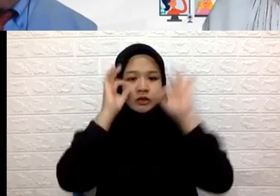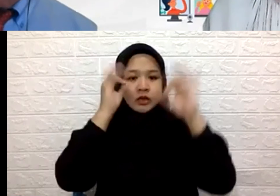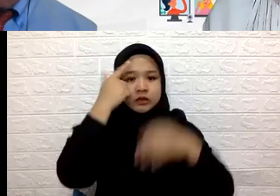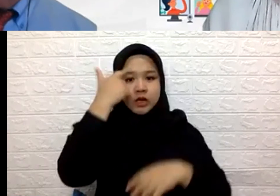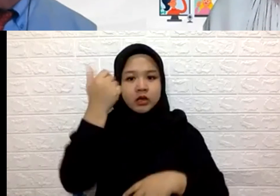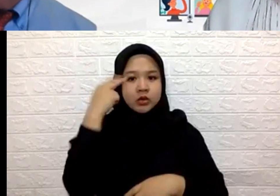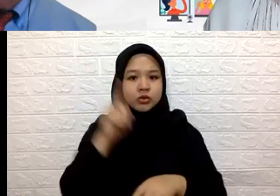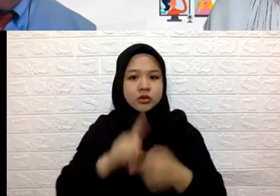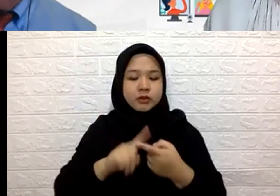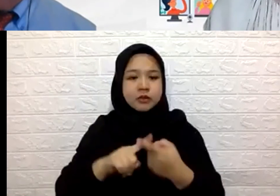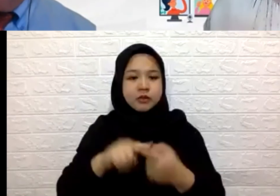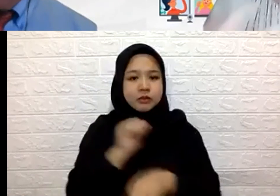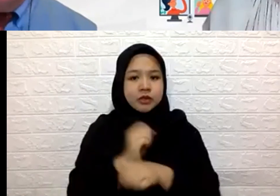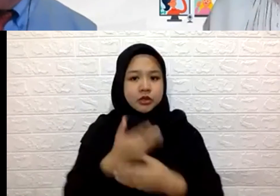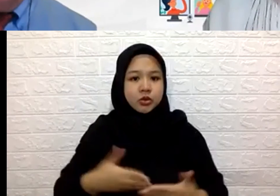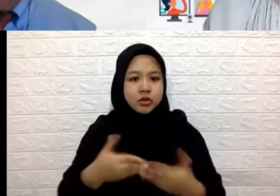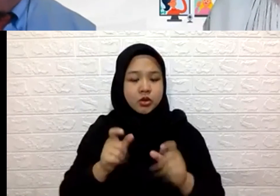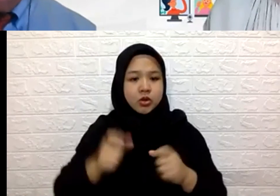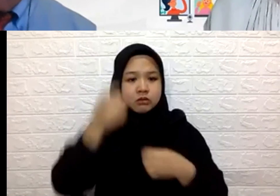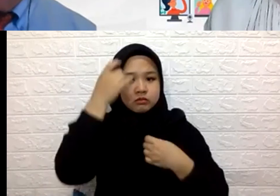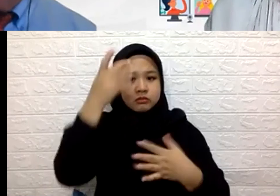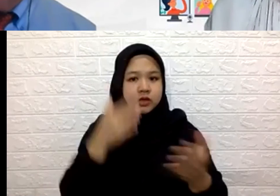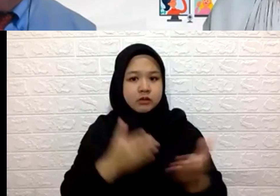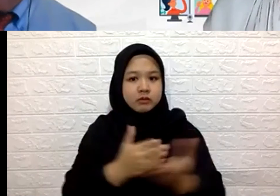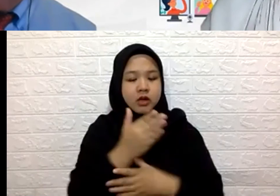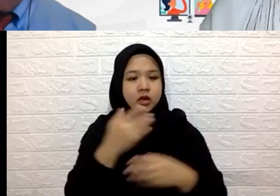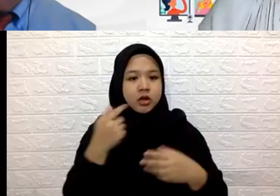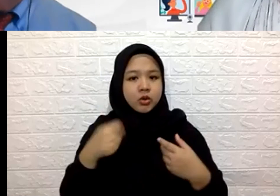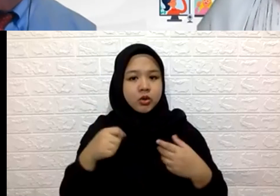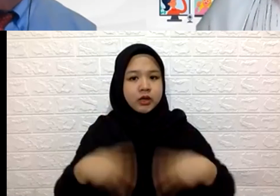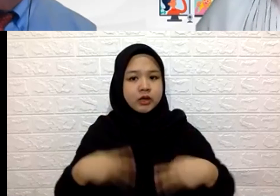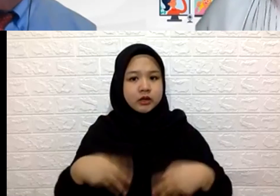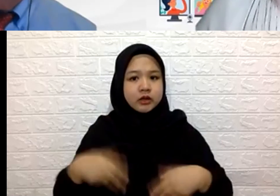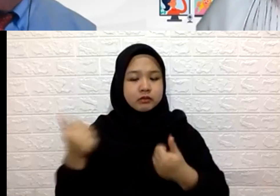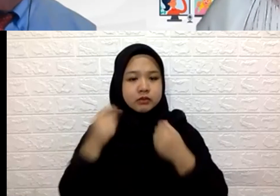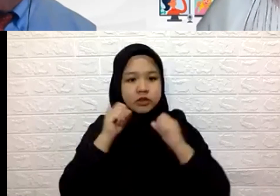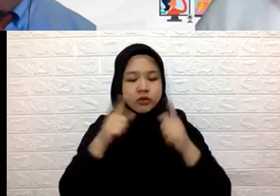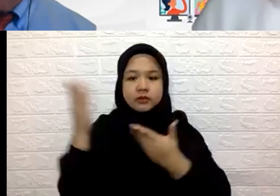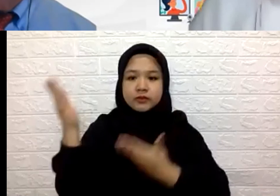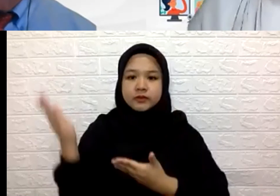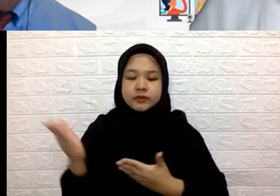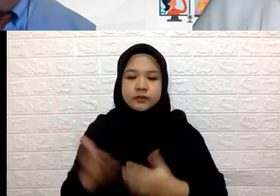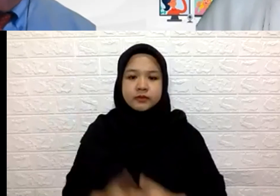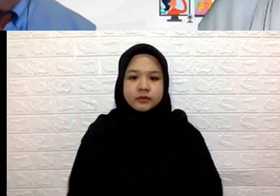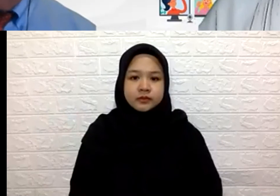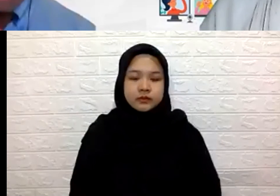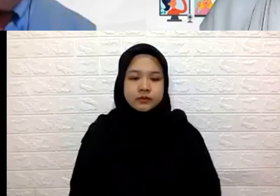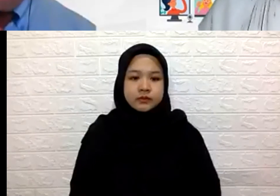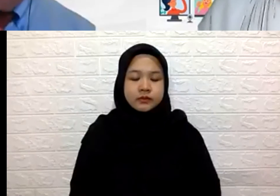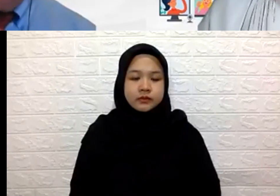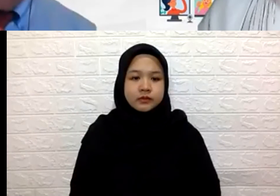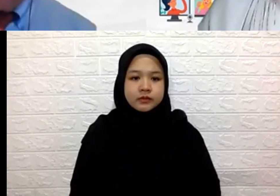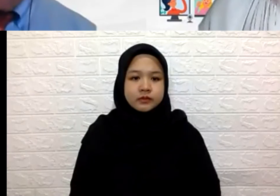pekerja sosial dan profesional yang melakukan pelanggaran kode etik ya. Jadi bisa menjawab hal ini. Silakan Profesor Rimmer.